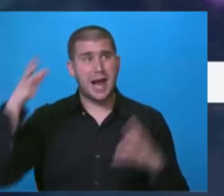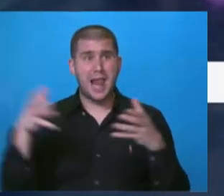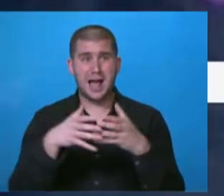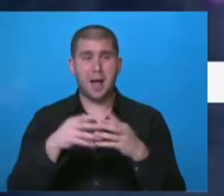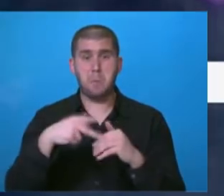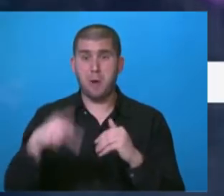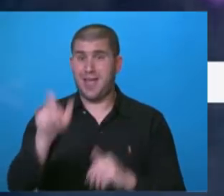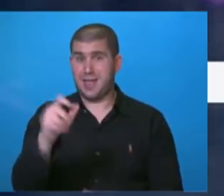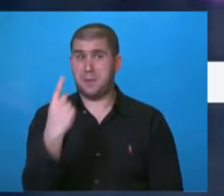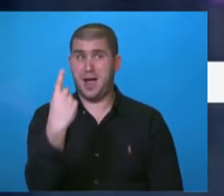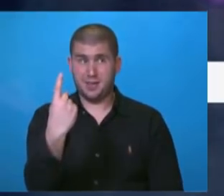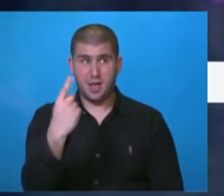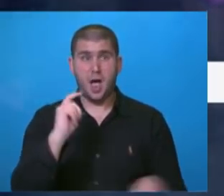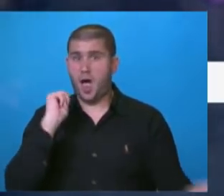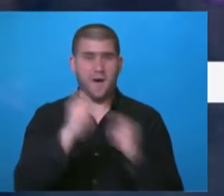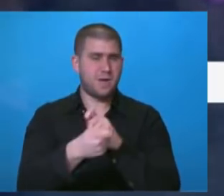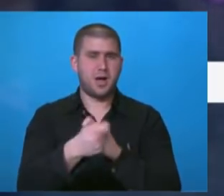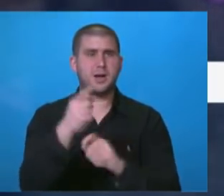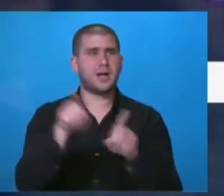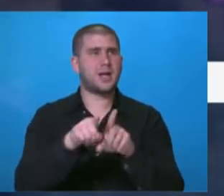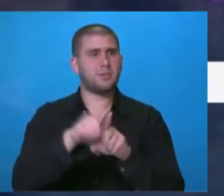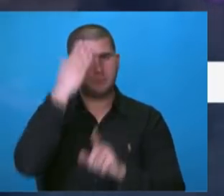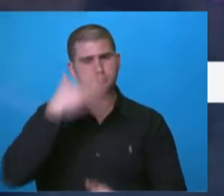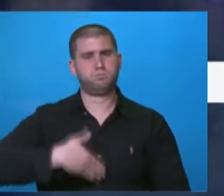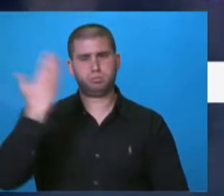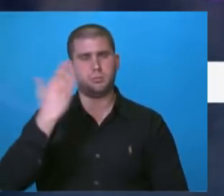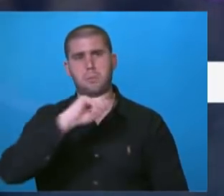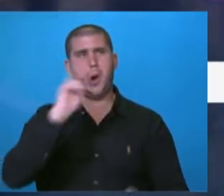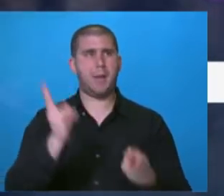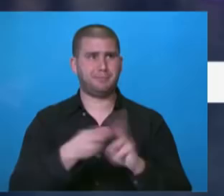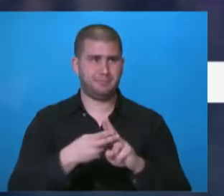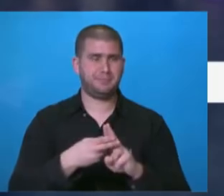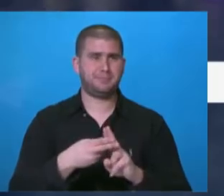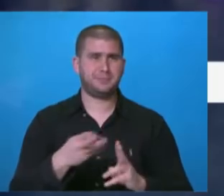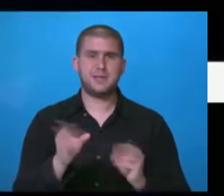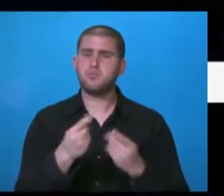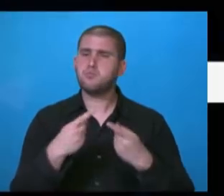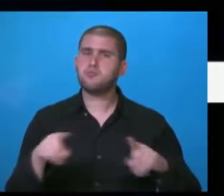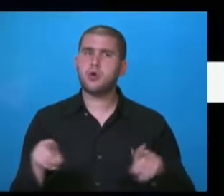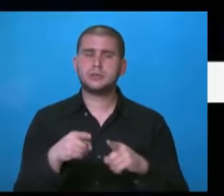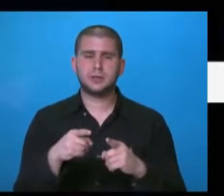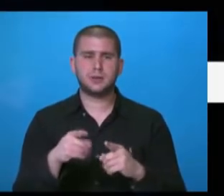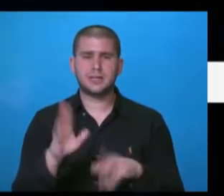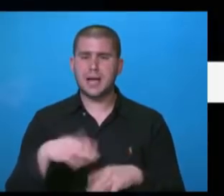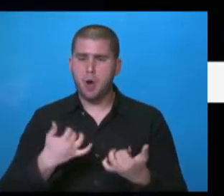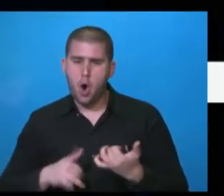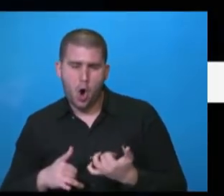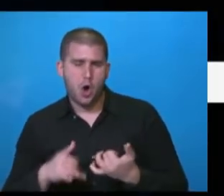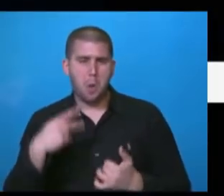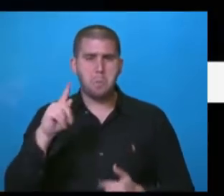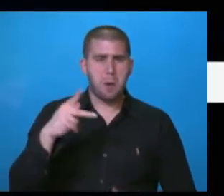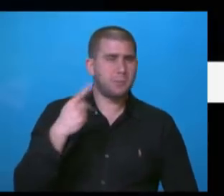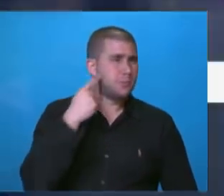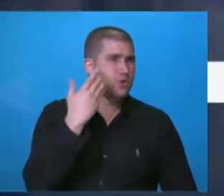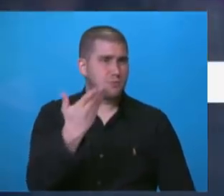בן אדם אחד, שהפכה להיות סופר פופולרית בכל העולם, היא מוזיקה שמערבבת בין רוק לפופ. בוא נשמע